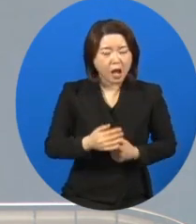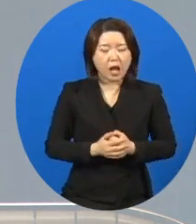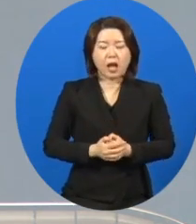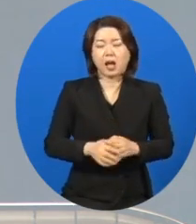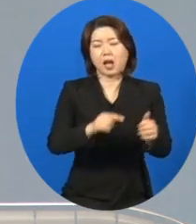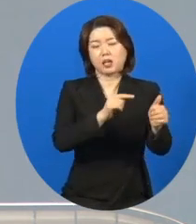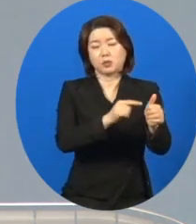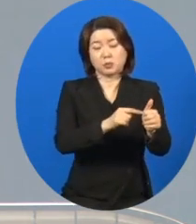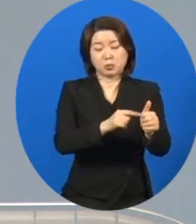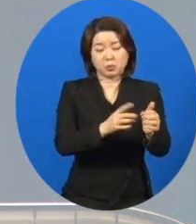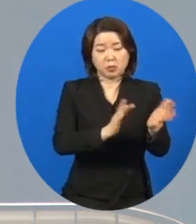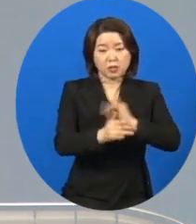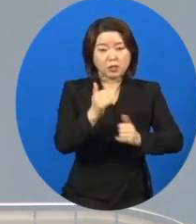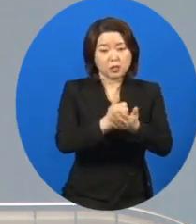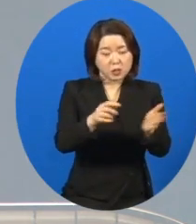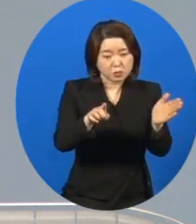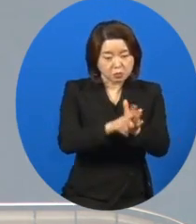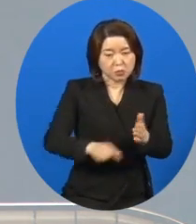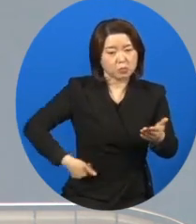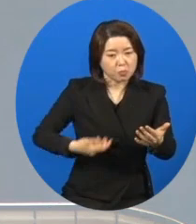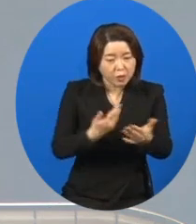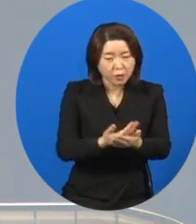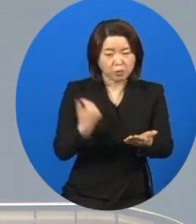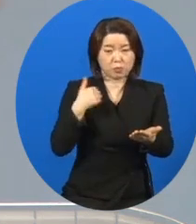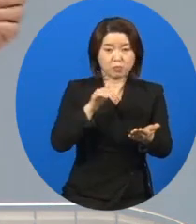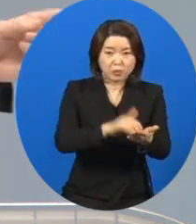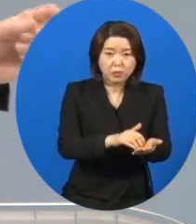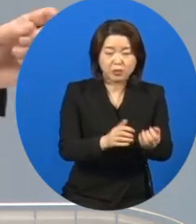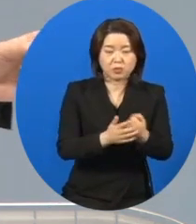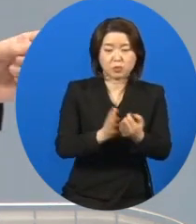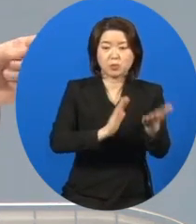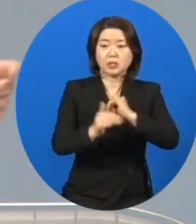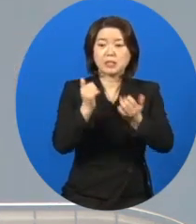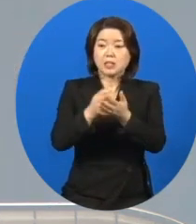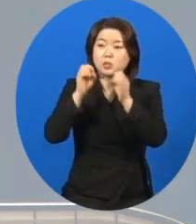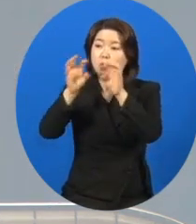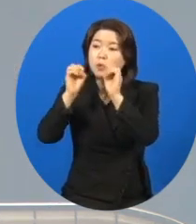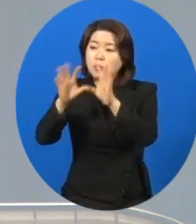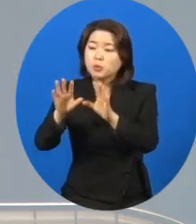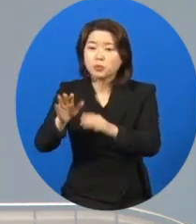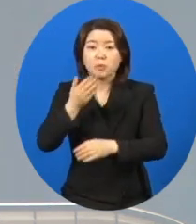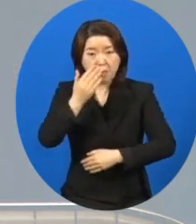회개하고 돌이켜서 예수님을 전도할 수는 있다.